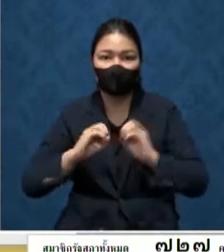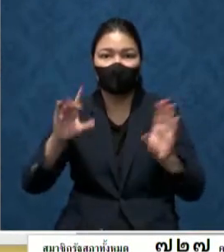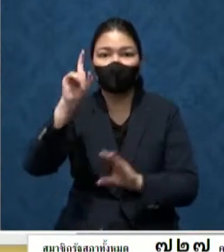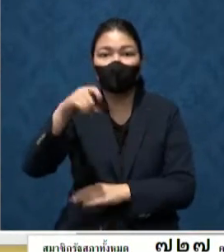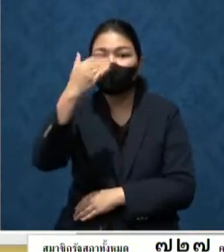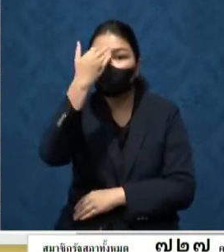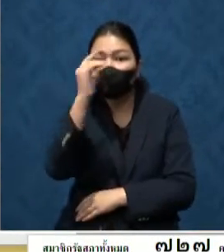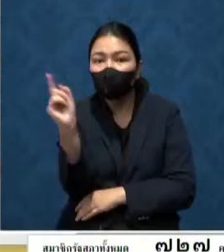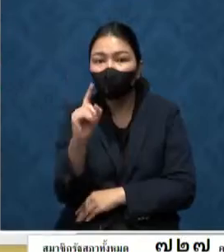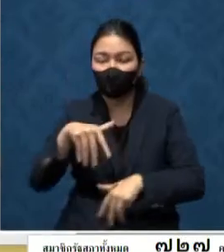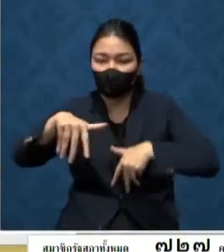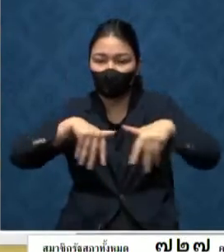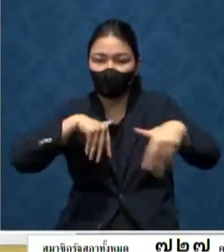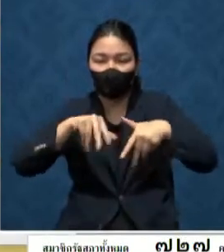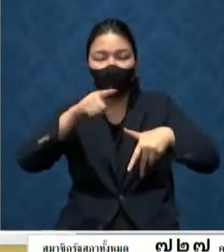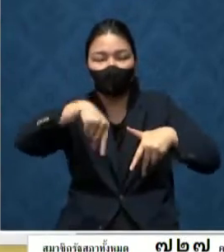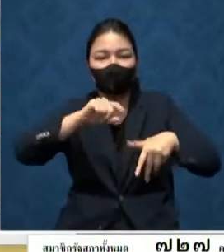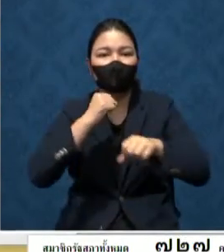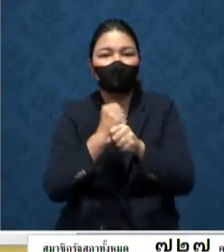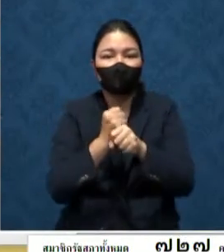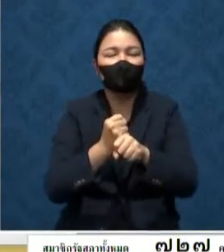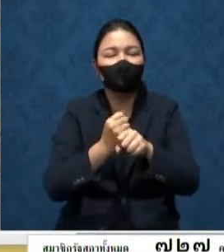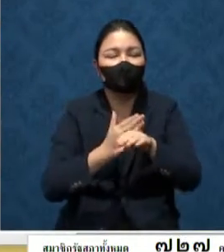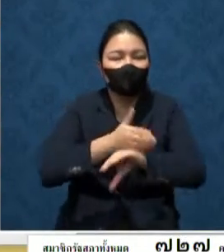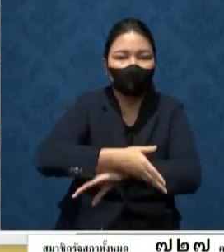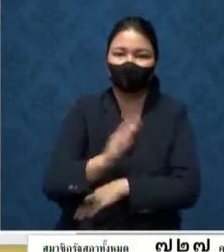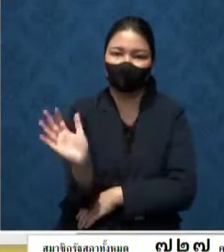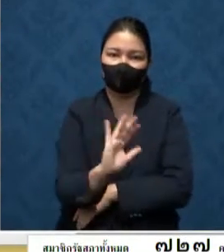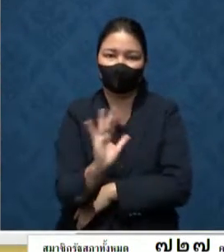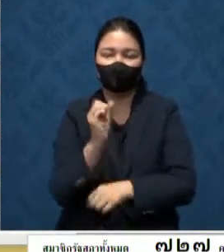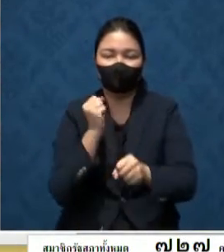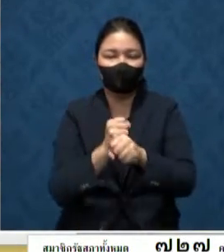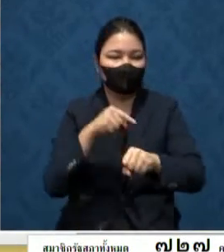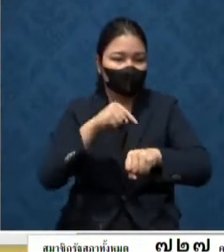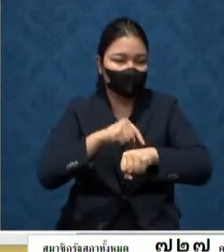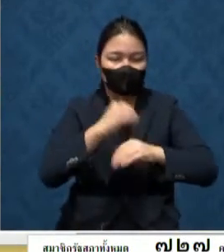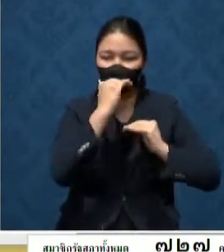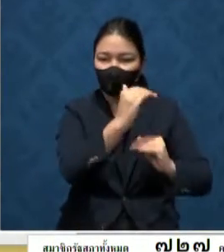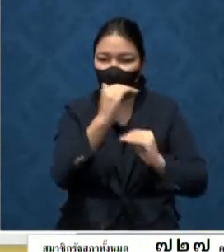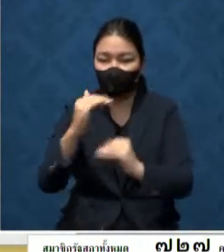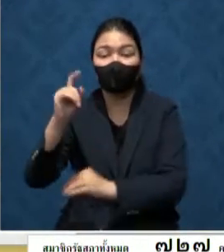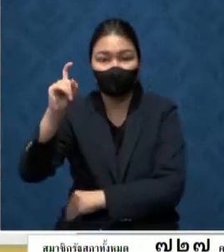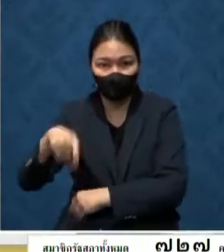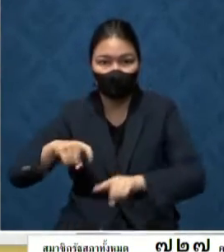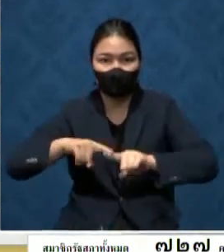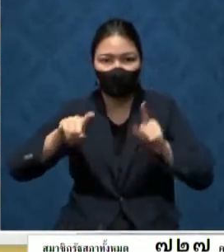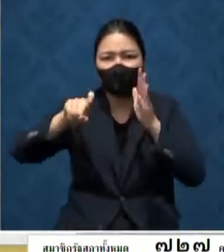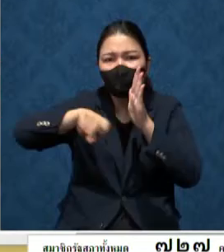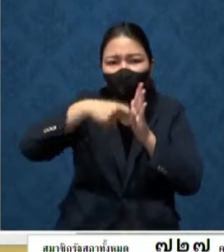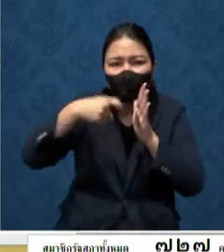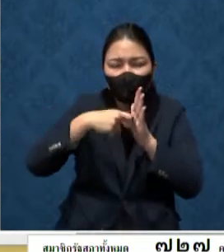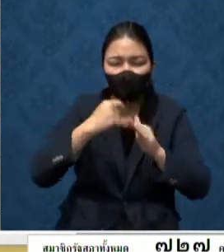นได้รับความยุติธรรมโดยไม่ล่าช้าหลักการเนี่ยไม่มีทุกขั้นตอนแต่เหตุผลเนี่ยมีทุกขั้นต